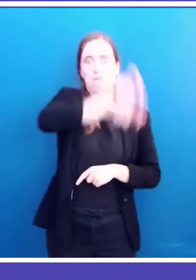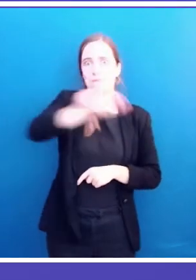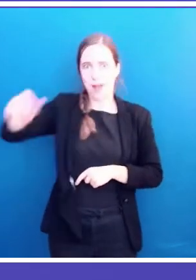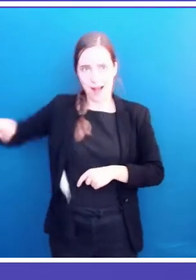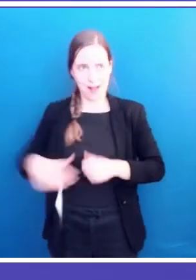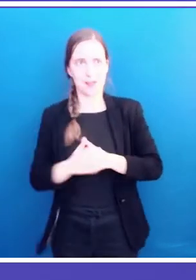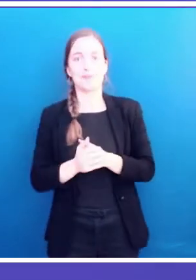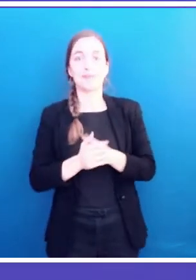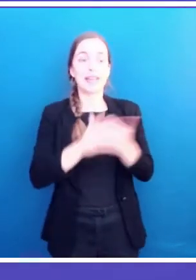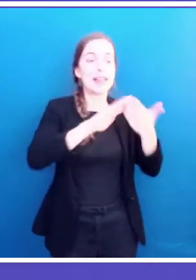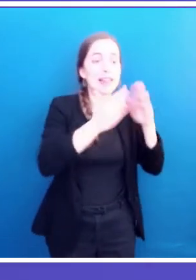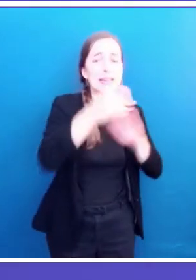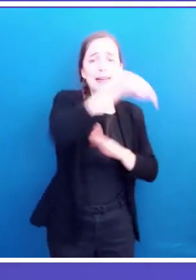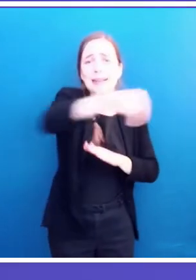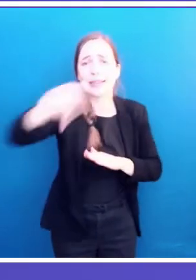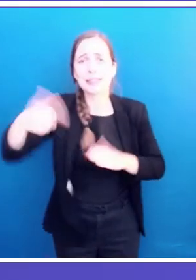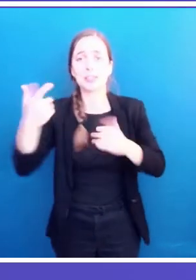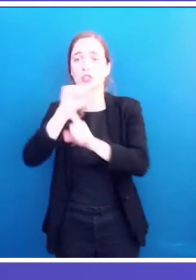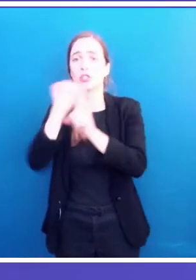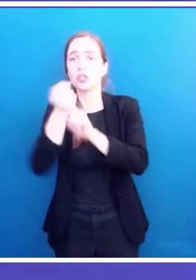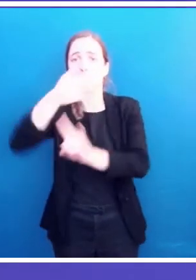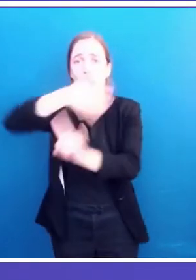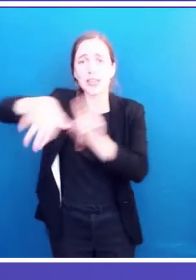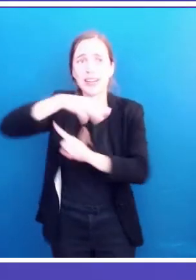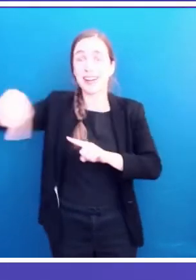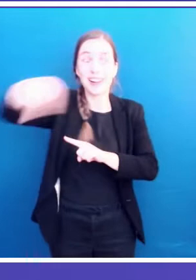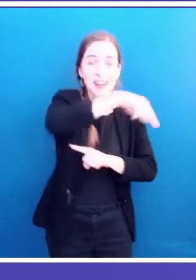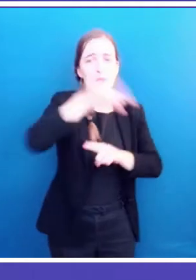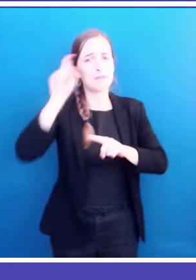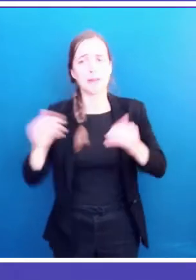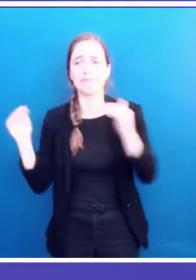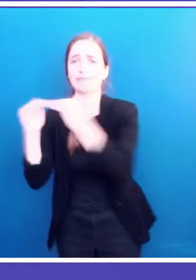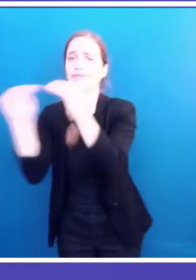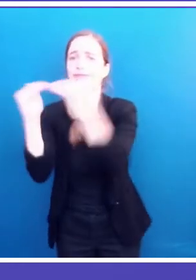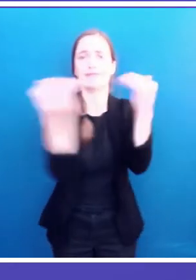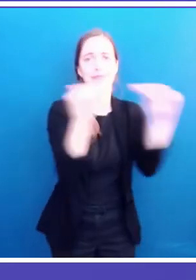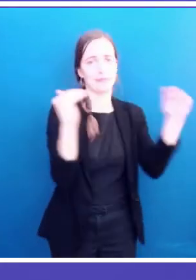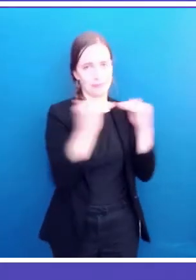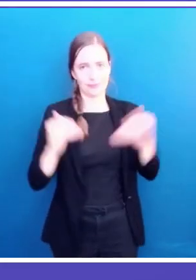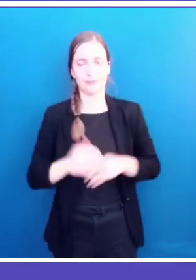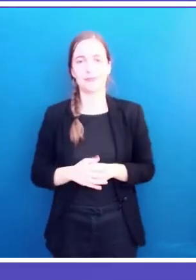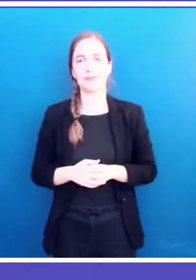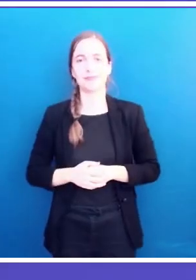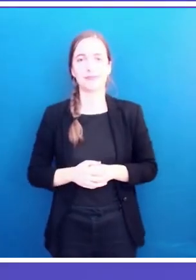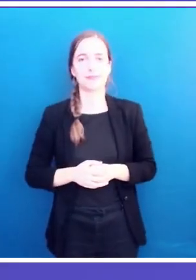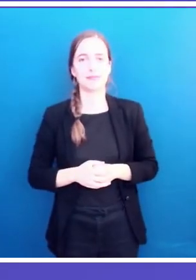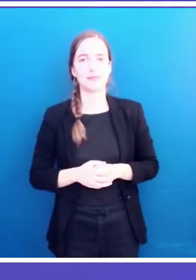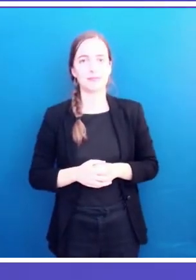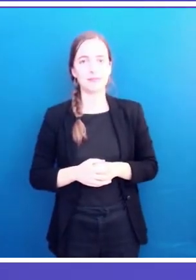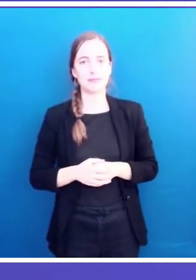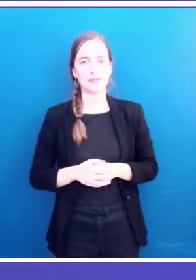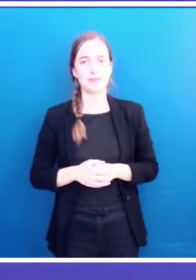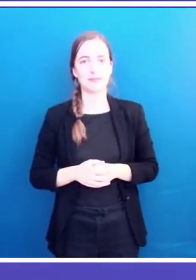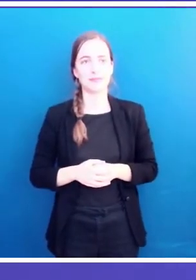يمكننا أن نبني مجتمعا أكثر عدالة، ويدعو ذلك إلى التغيير الهيكلي.